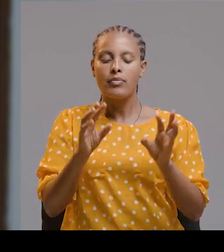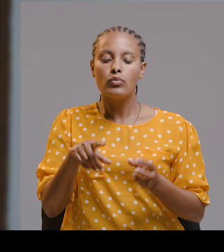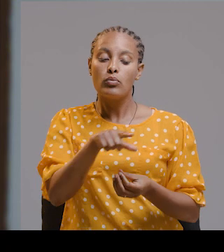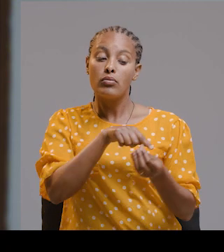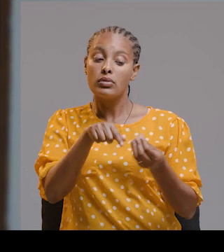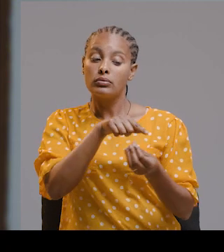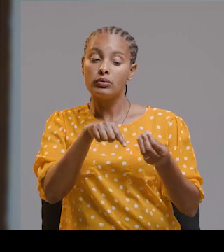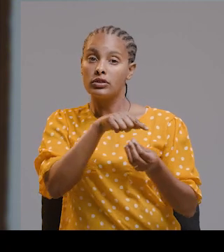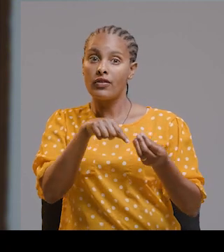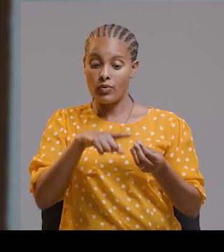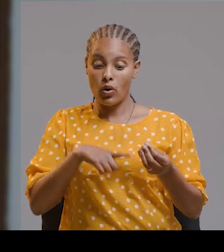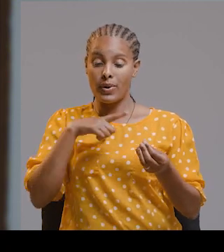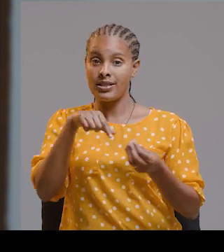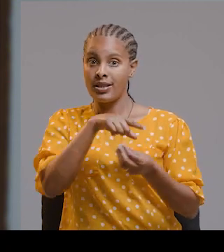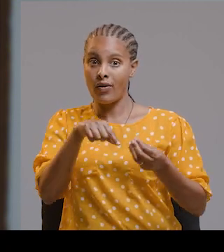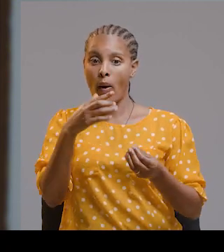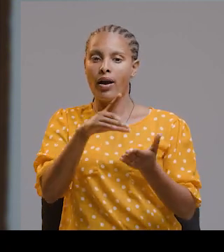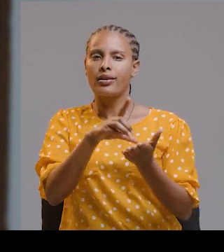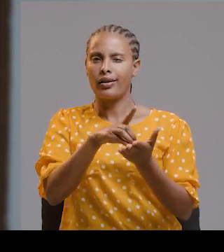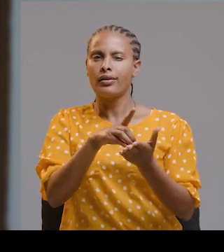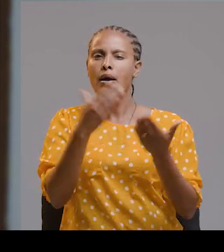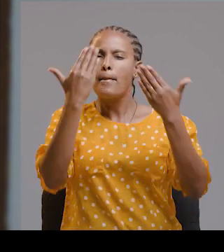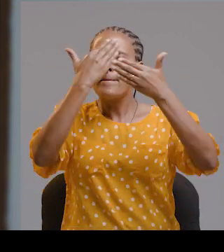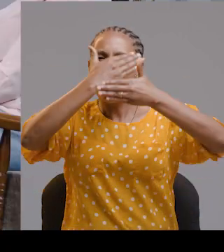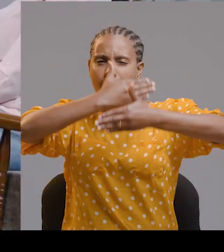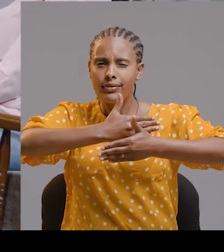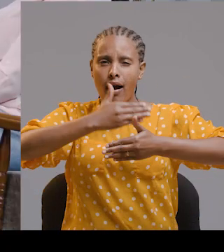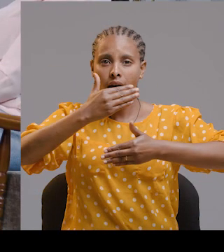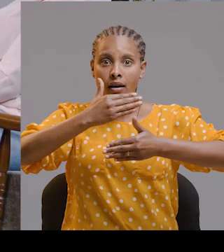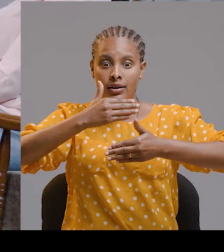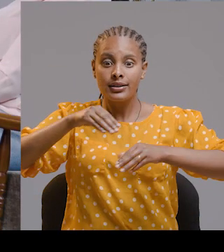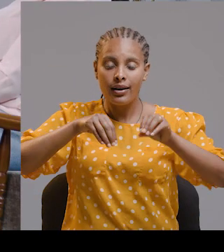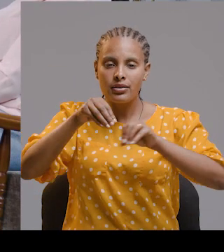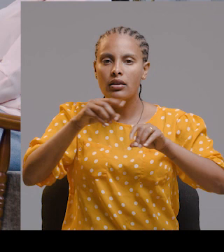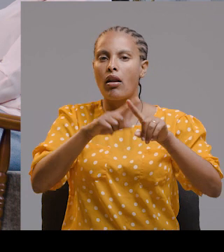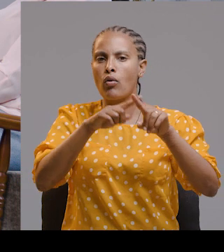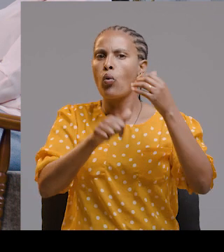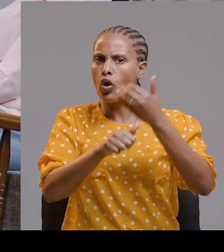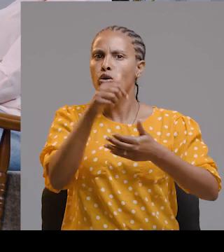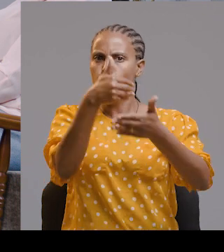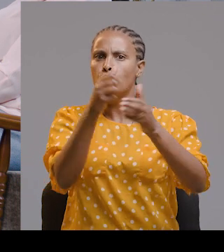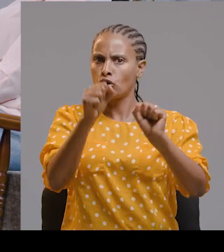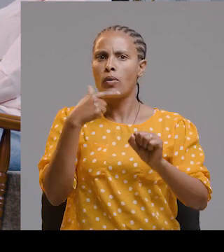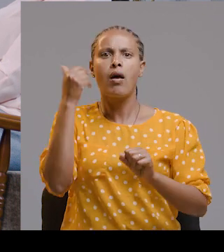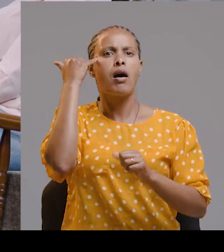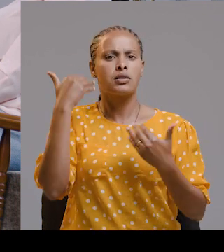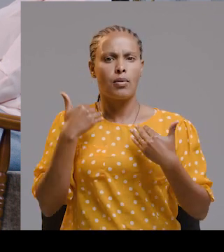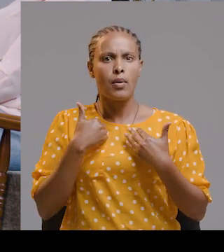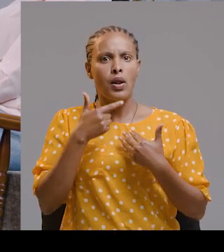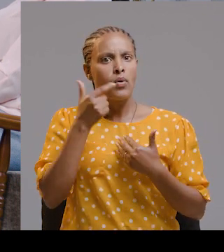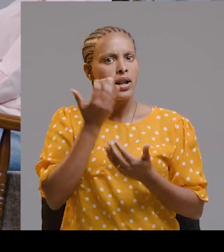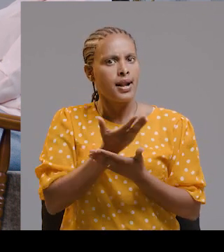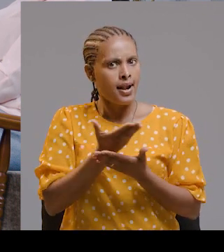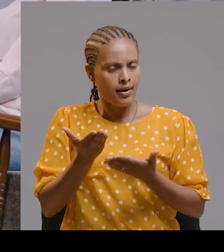በምኖርበት ሰፈር ወይ በምኖርበት ከተማ ብዙም ሳይመሽ ስንቀሳቀስ የተለያዩ ነገሮች ሊደርሱብኝ ይችላሉ ለካ የሚለው